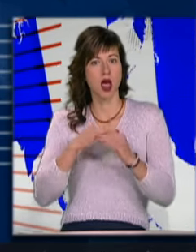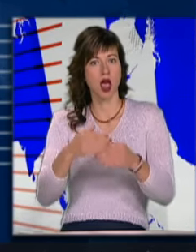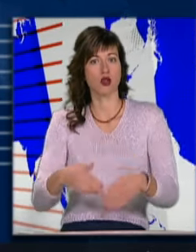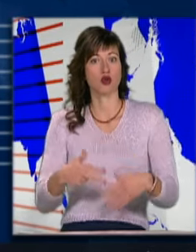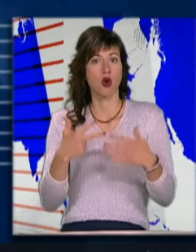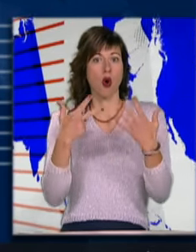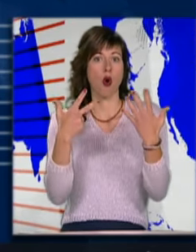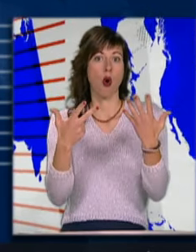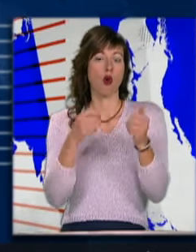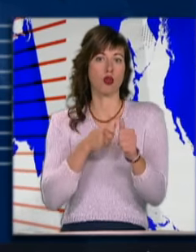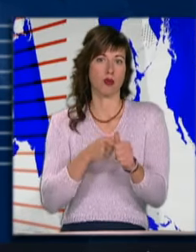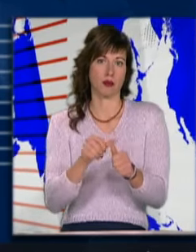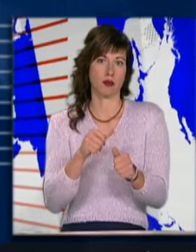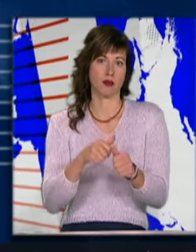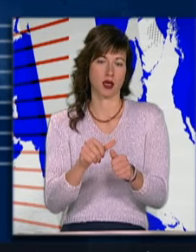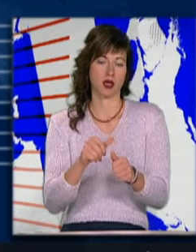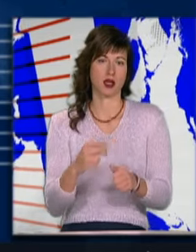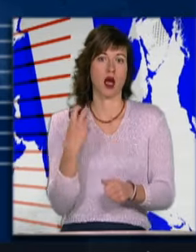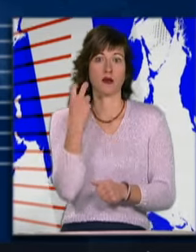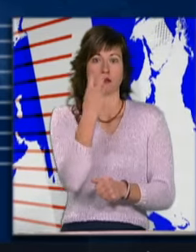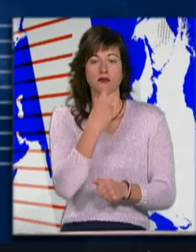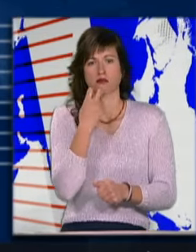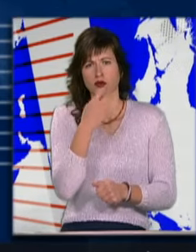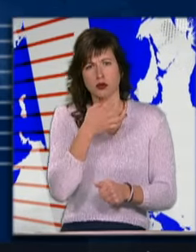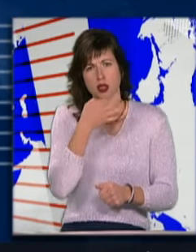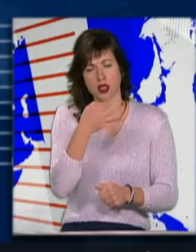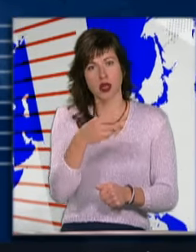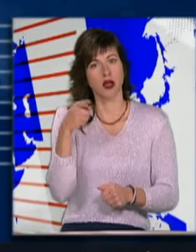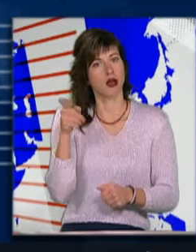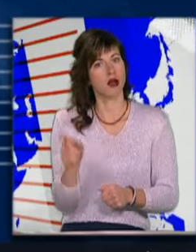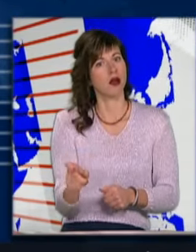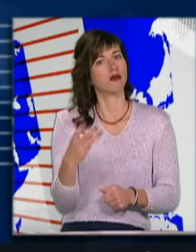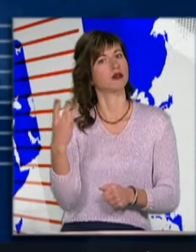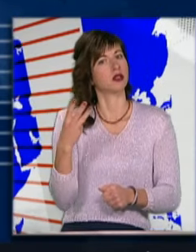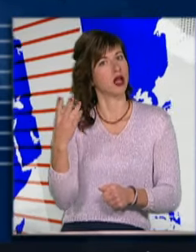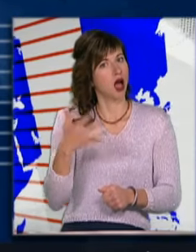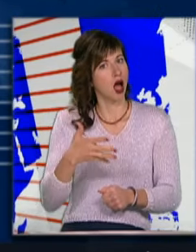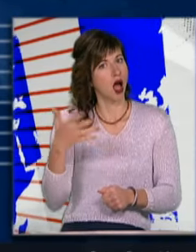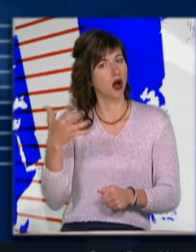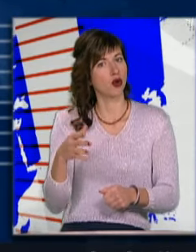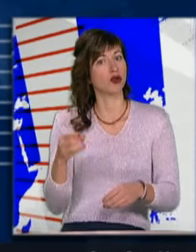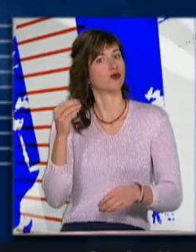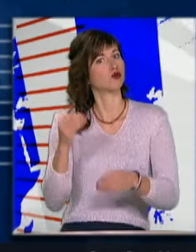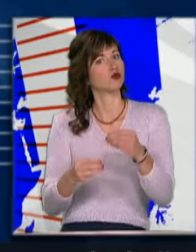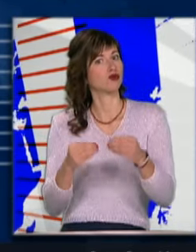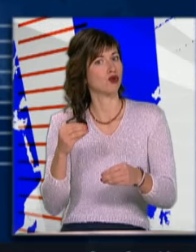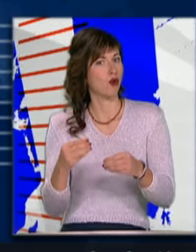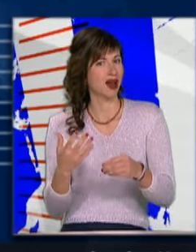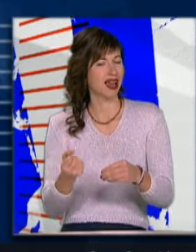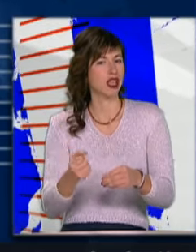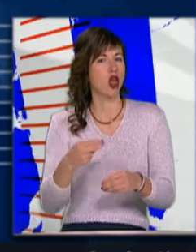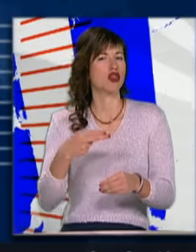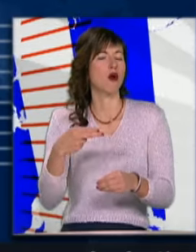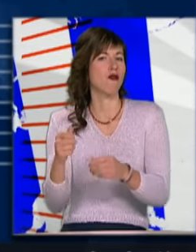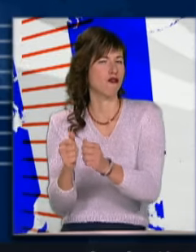προχωρημένης εγκυμοσύνης και συγκεκριμένα στον ο μήνα σύμφωνα με πληροφορίες ή την 33χρονη έπασχε από θρομβοφιλία και αρχικά είχε